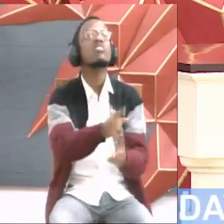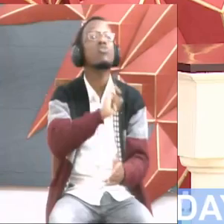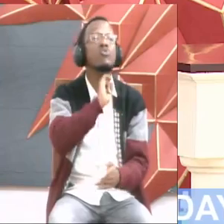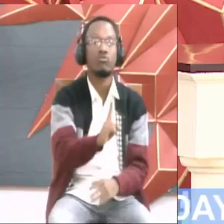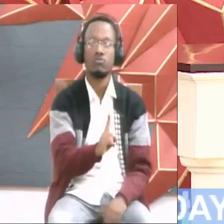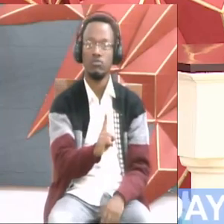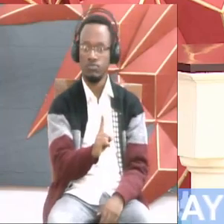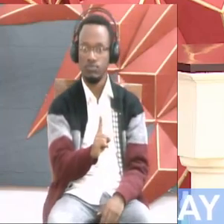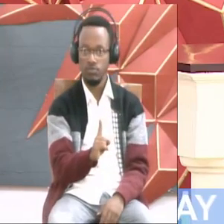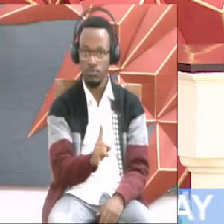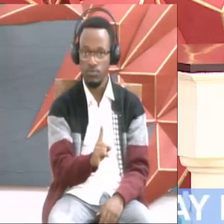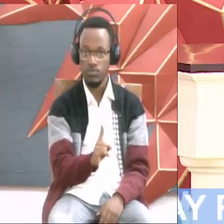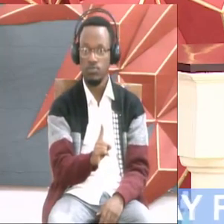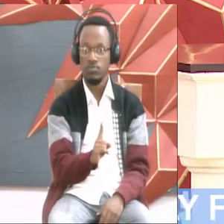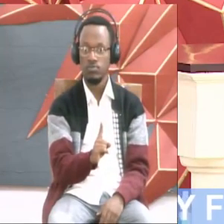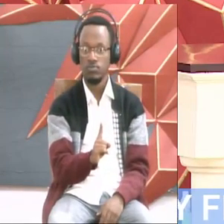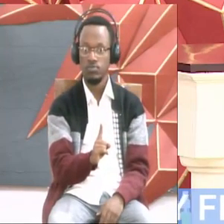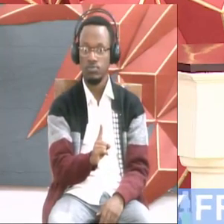kubibashaka